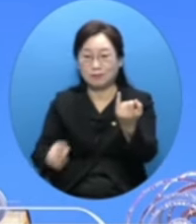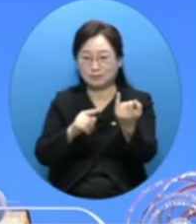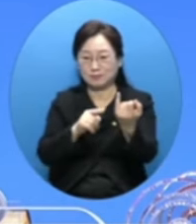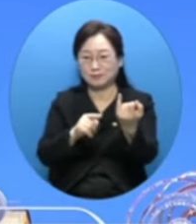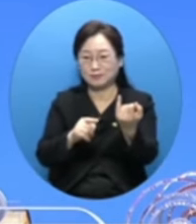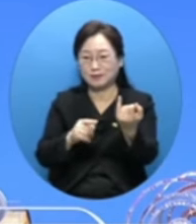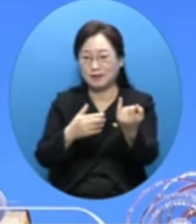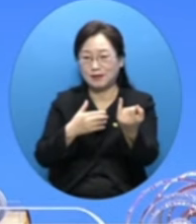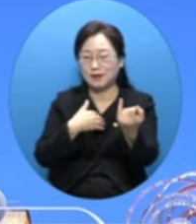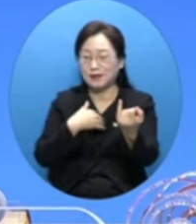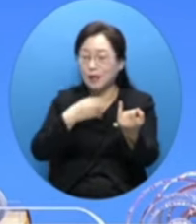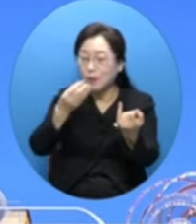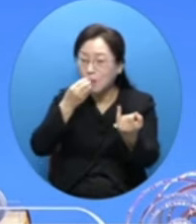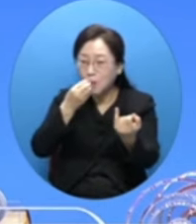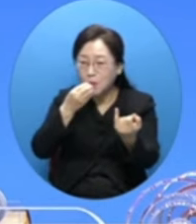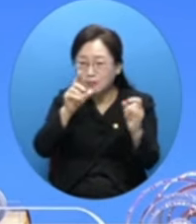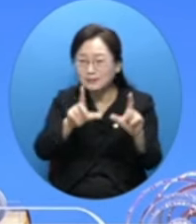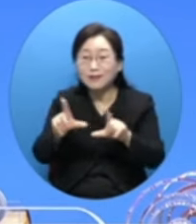먹고 사는 것은